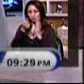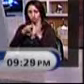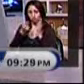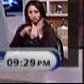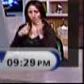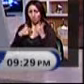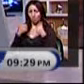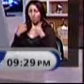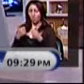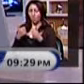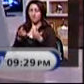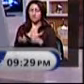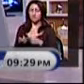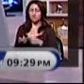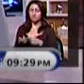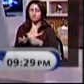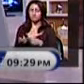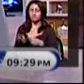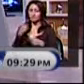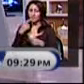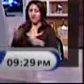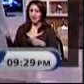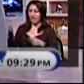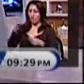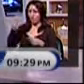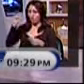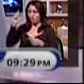أي قيادة من قيادات الإخوان إنه ينزل الشارع في أي مناسبة.